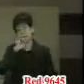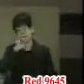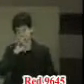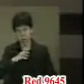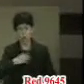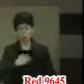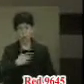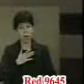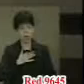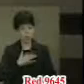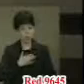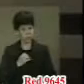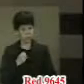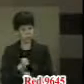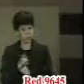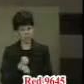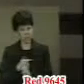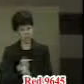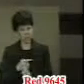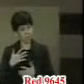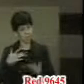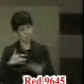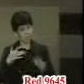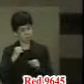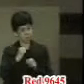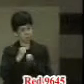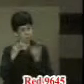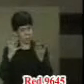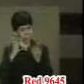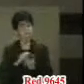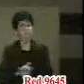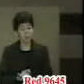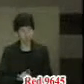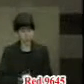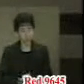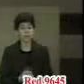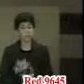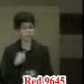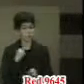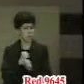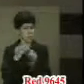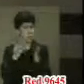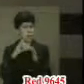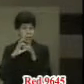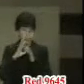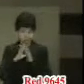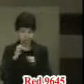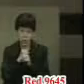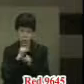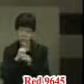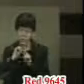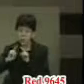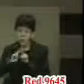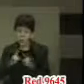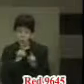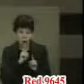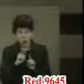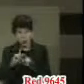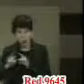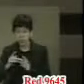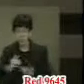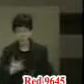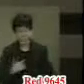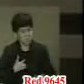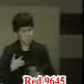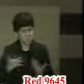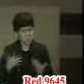รงนี้ว่าผมไม่ได้ทำพฤติกรรมอย่างที่ว่านั้นผมไม่เป็นอย่างนั้นหรอกครับไอ้ความไปลุกล้ำไปกล่าวหาไปกล่าวอะไร